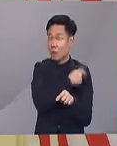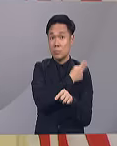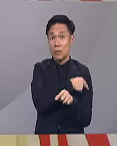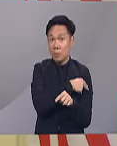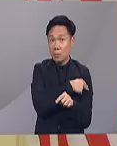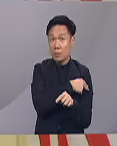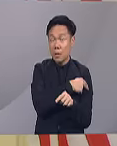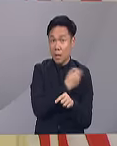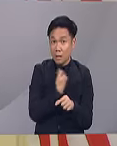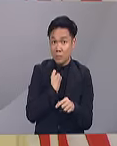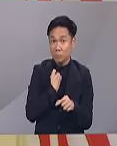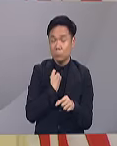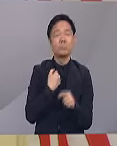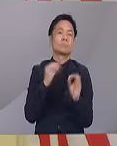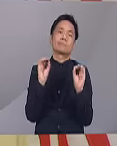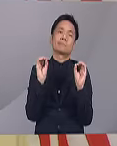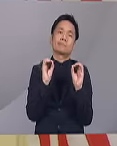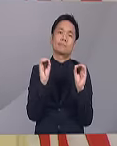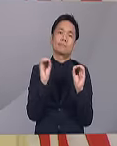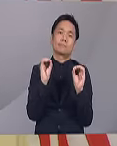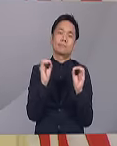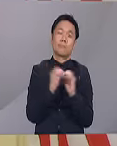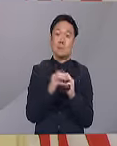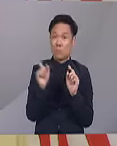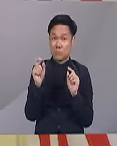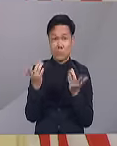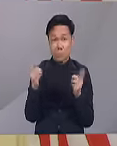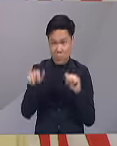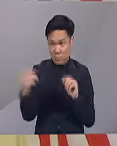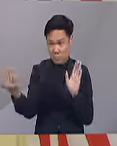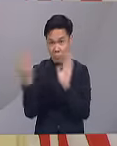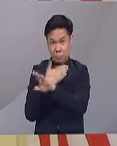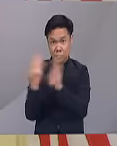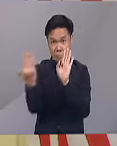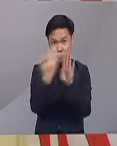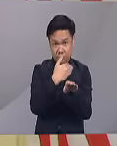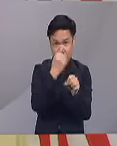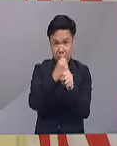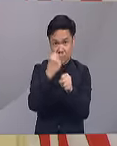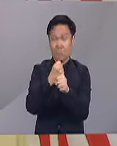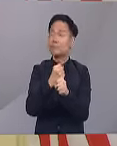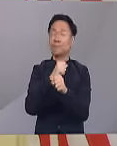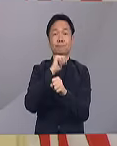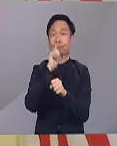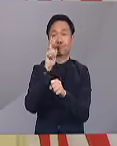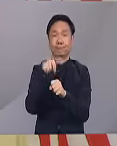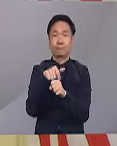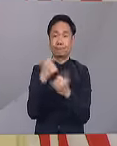yang memerlukan penggantian dari segi petugas-petugas di situ. Ya, setakat ini okey lagi, tidak ada